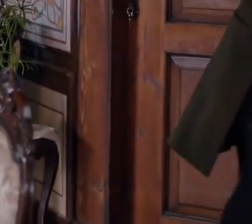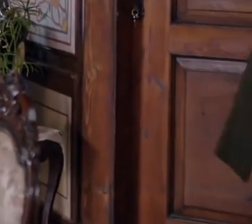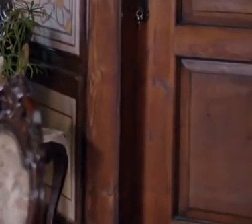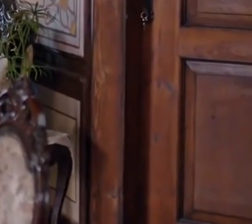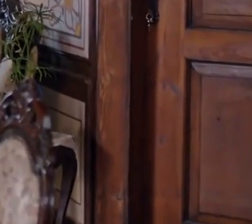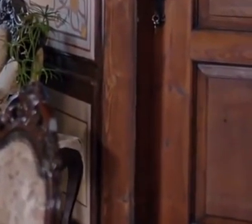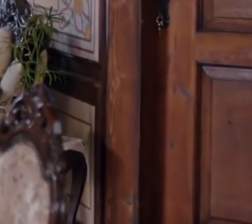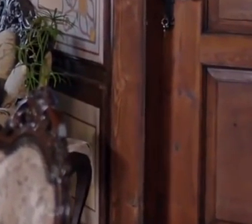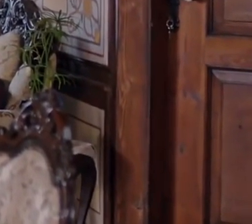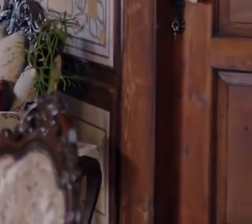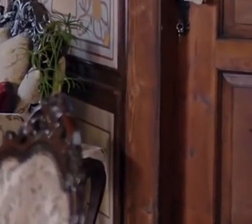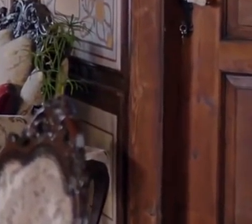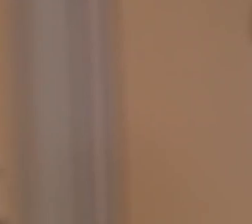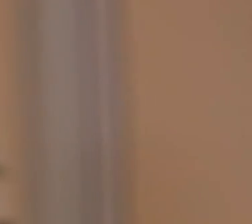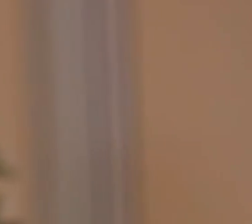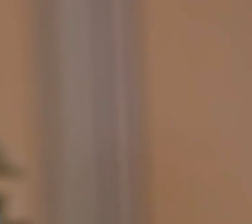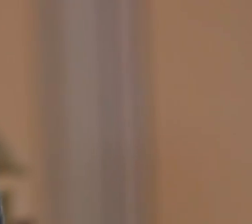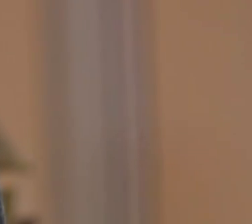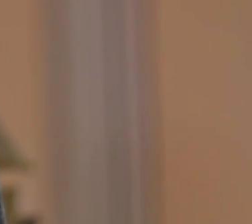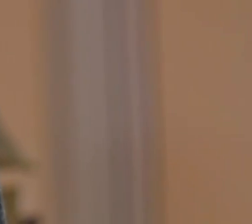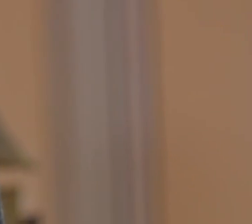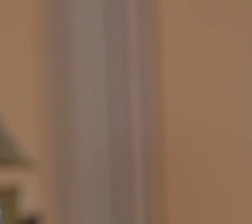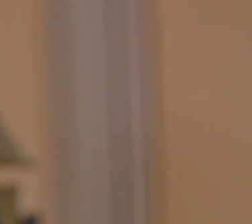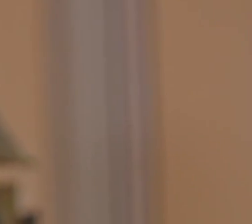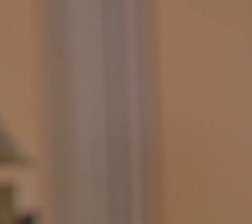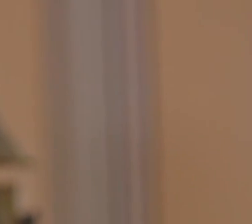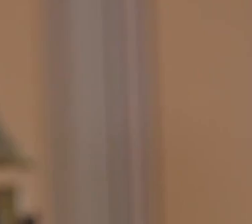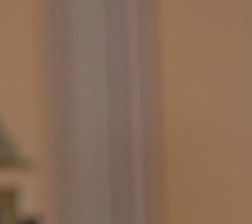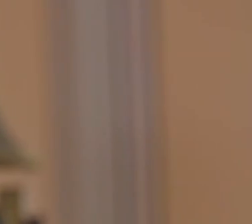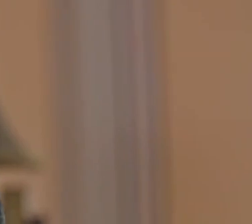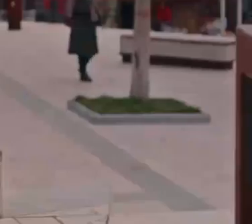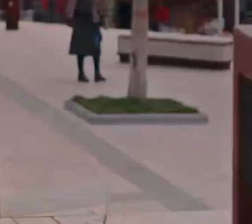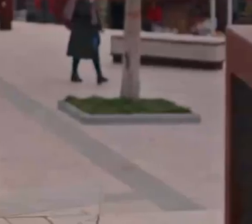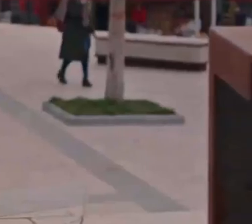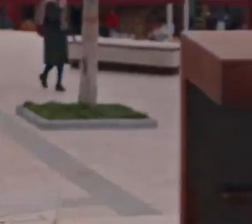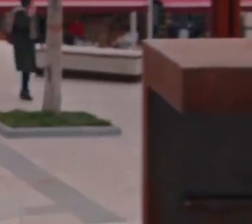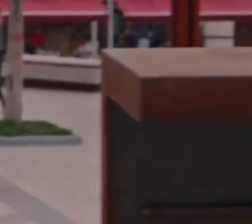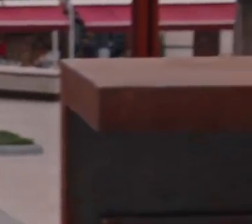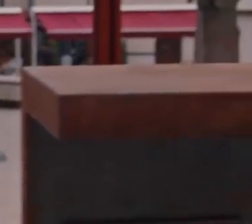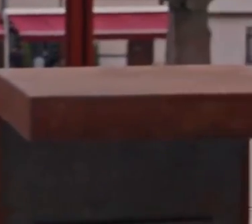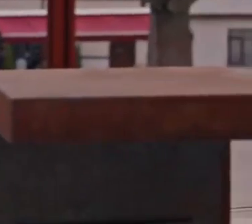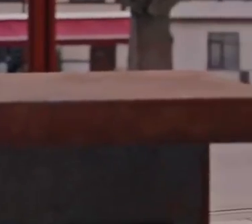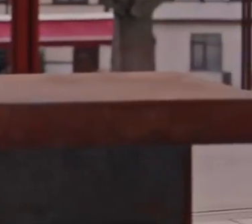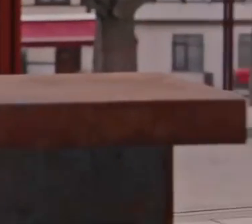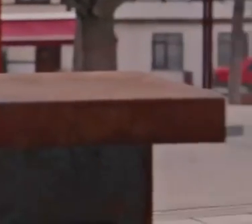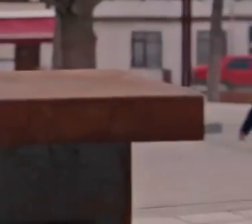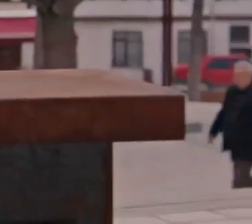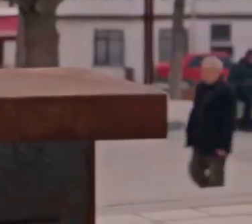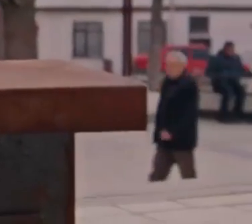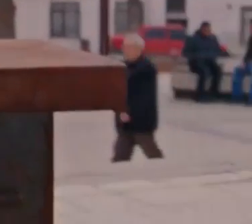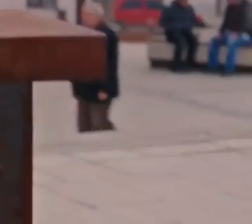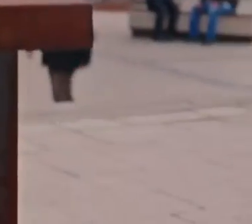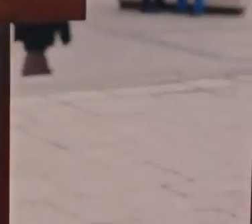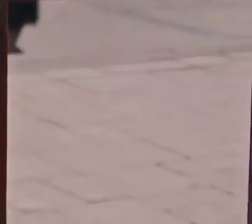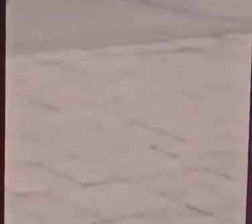Ejder torunlarının ardından gülümseyerek bakıyor. Yaşar elinde çantasıyla cami meydanı tarafından konağa doğru